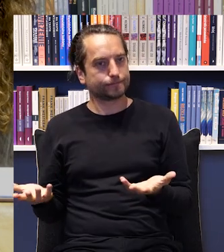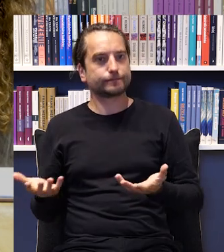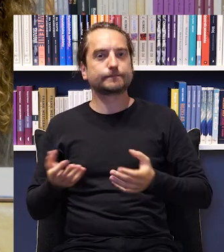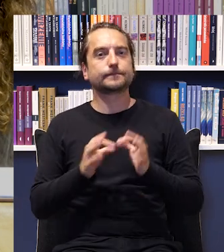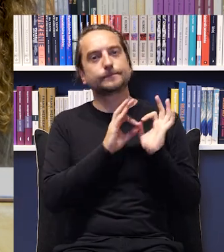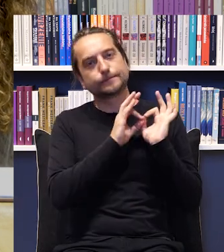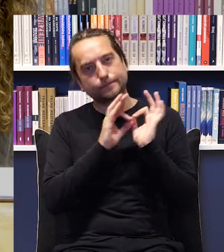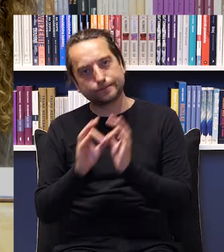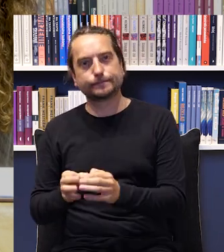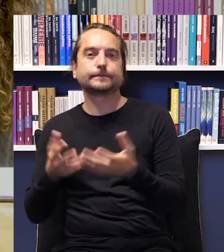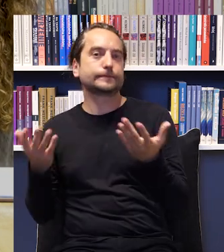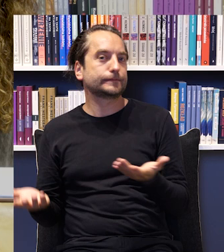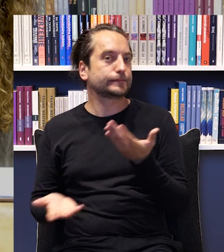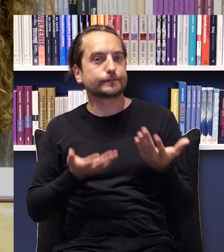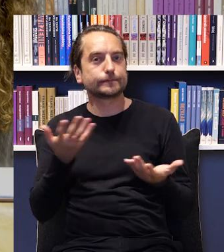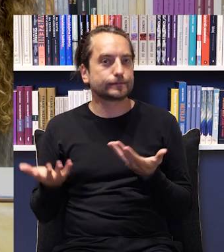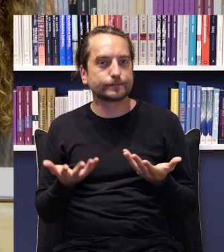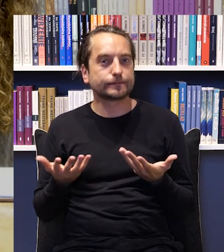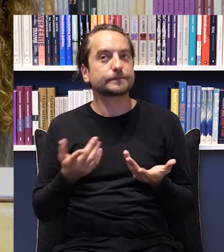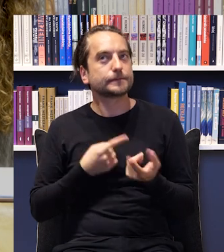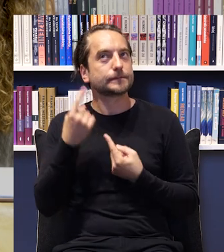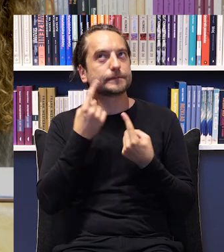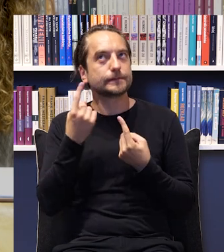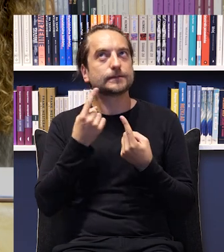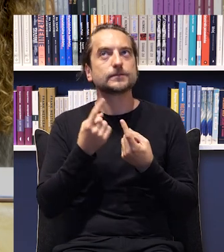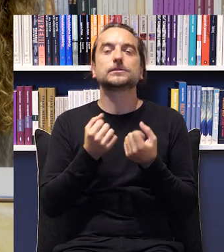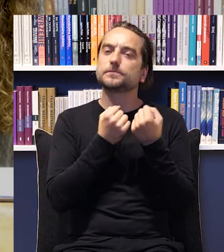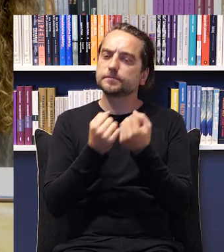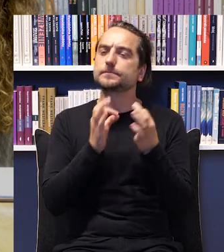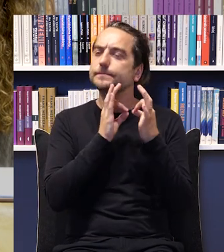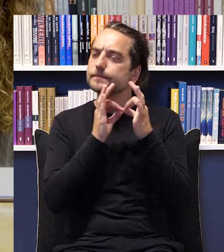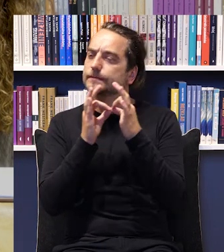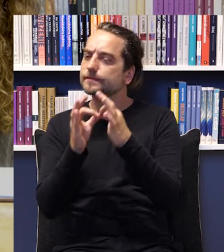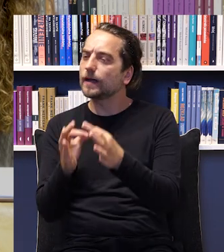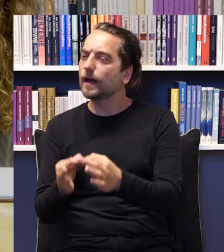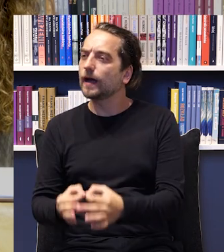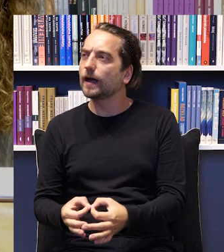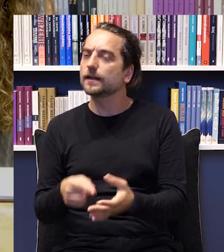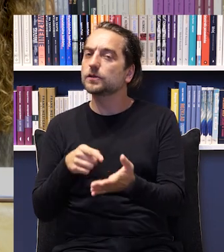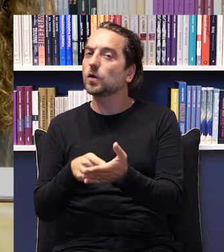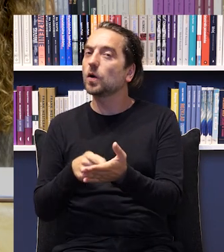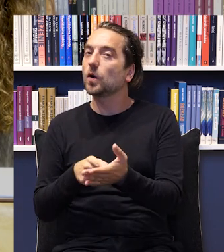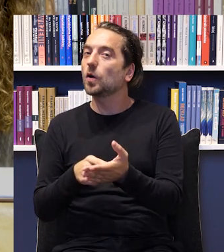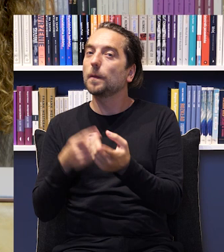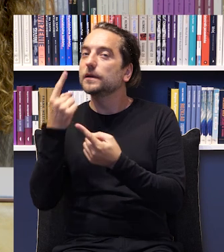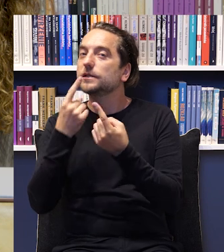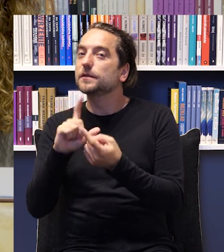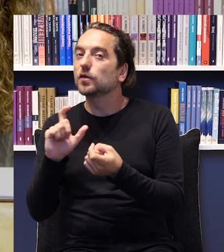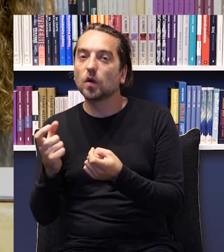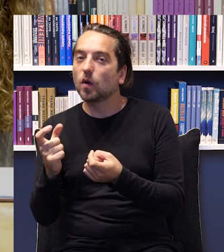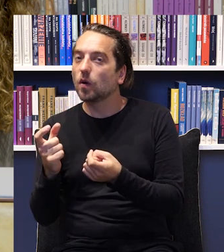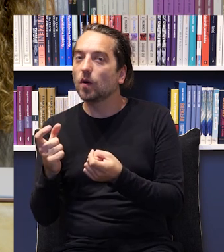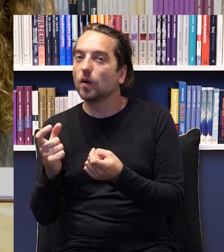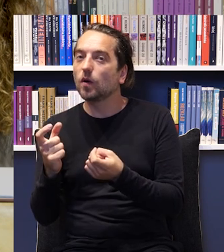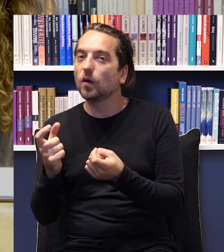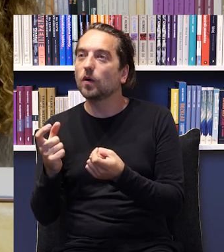podejrzewam, że też myśląc o przetrwaniu gdzieś bardziej, znaczy